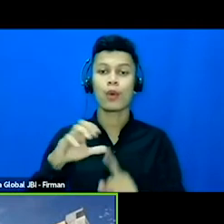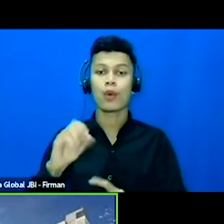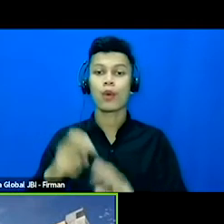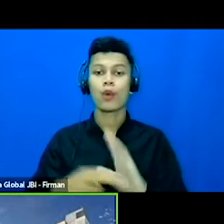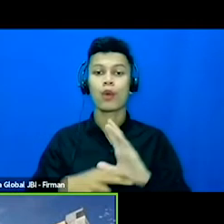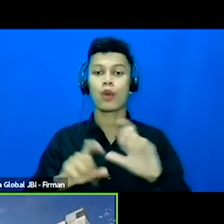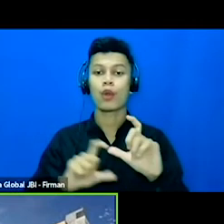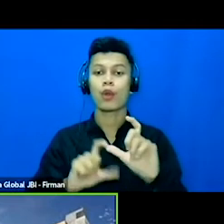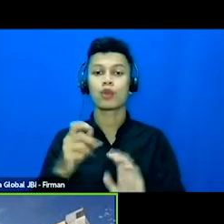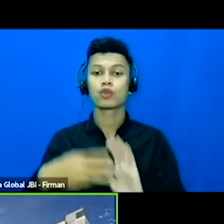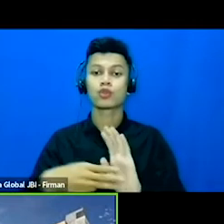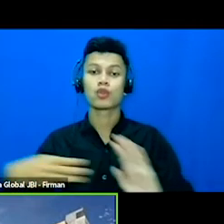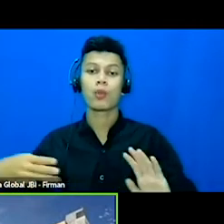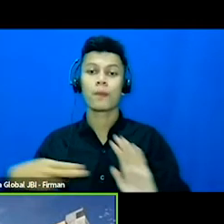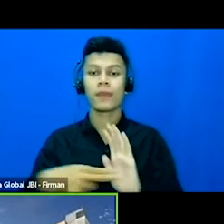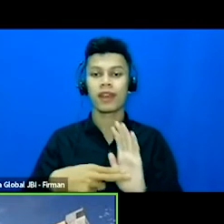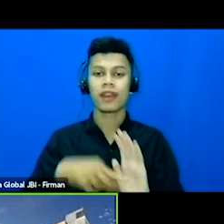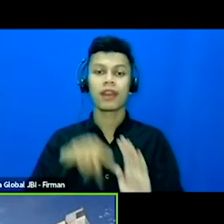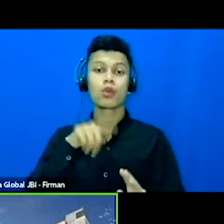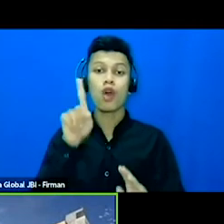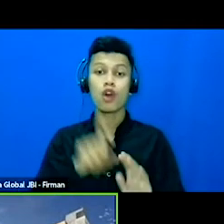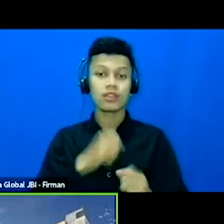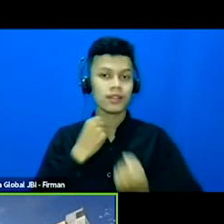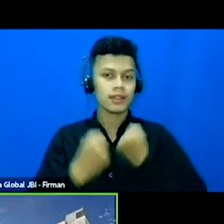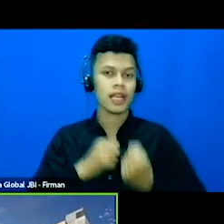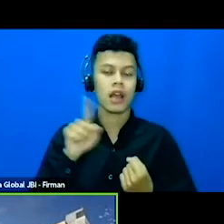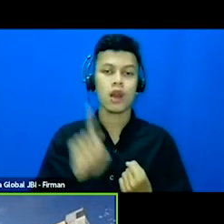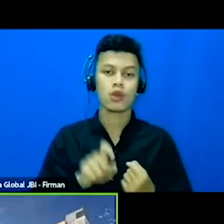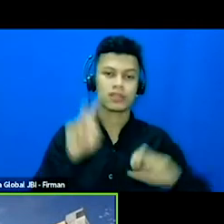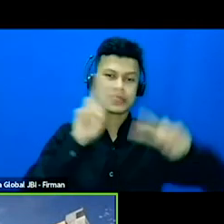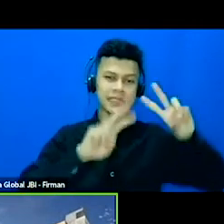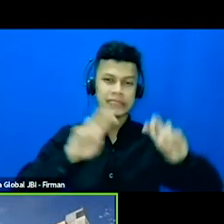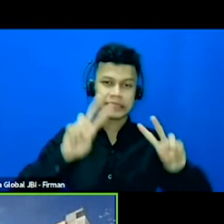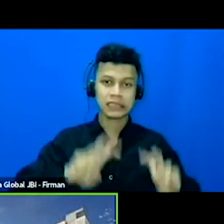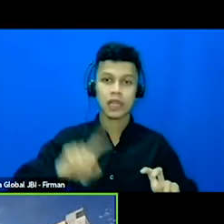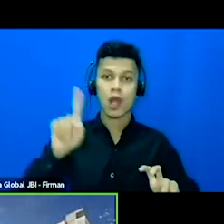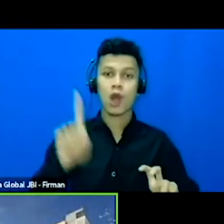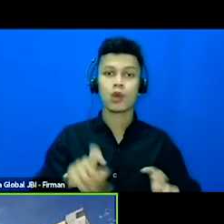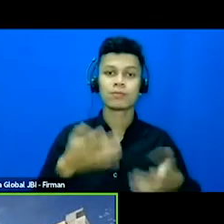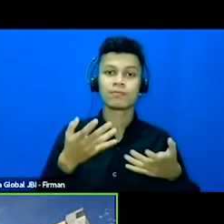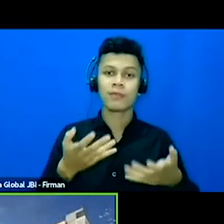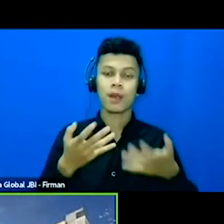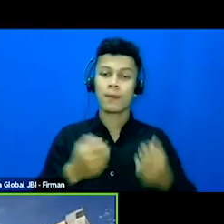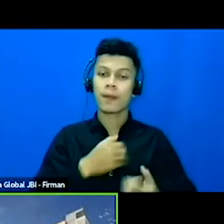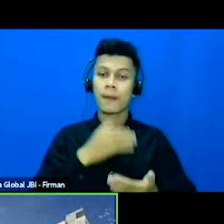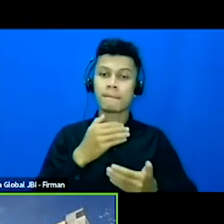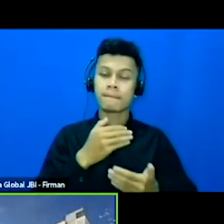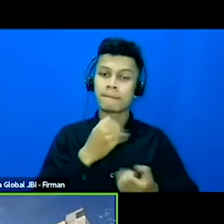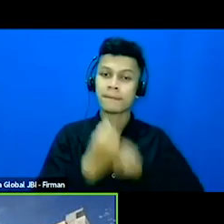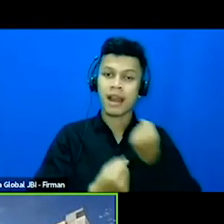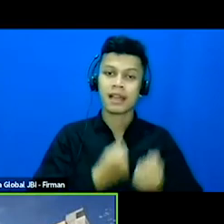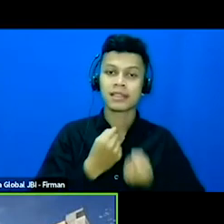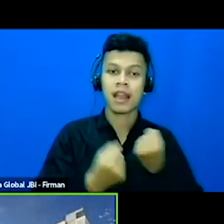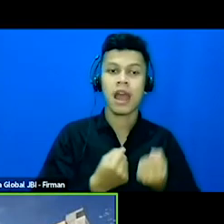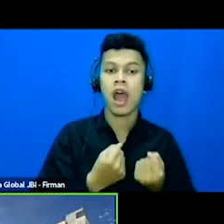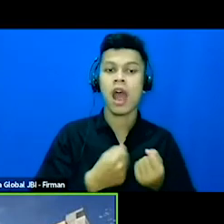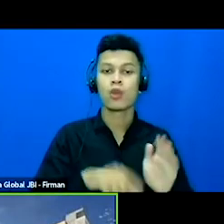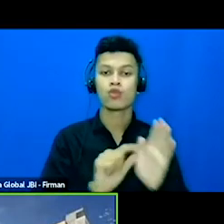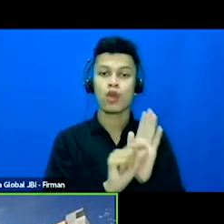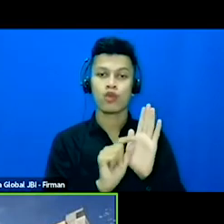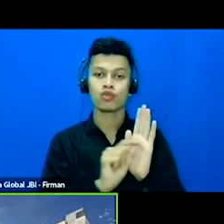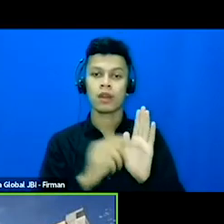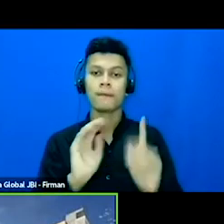yang harus dilaksanakan menurut saya perlu diteliti Bagaimana pelaksanaan dari ketentuan dalam undang-undang